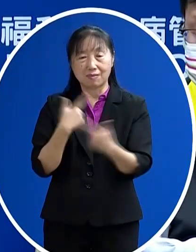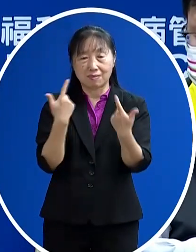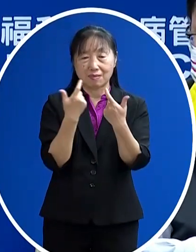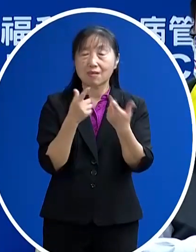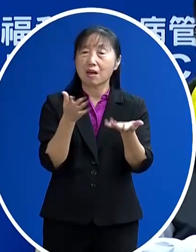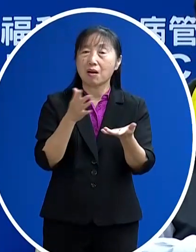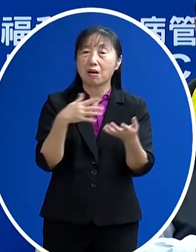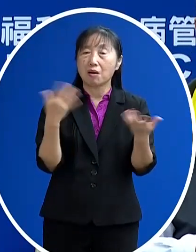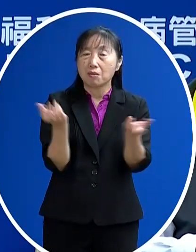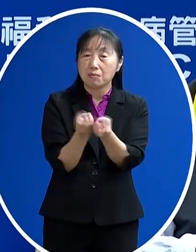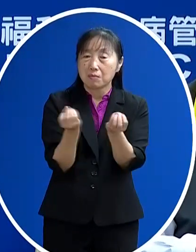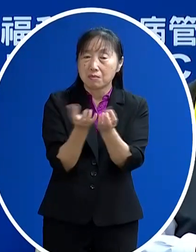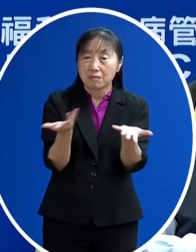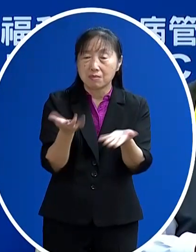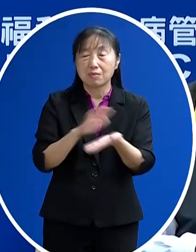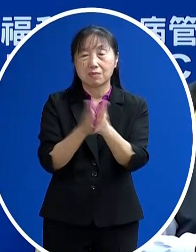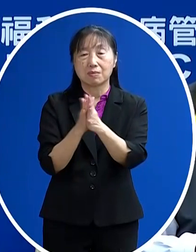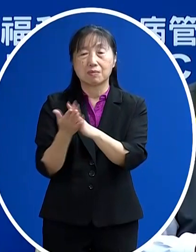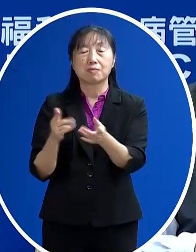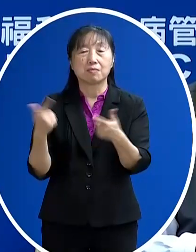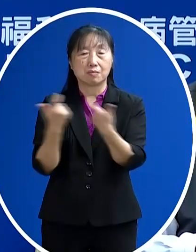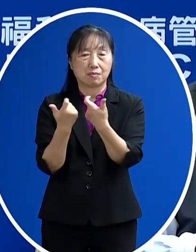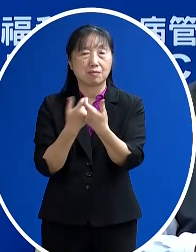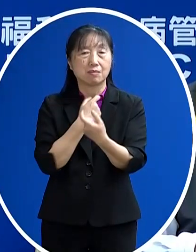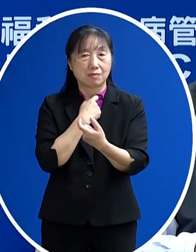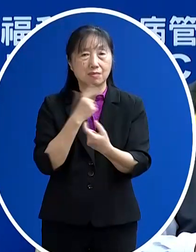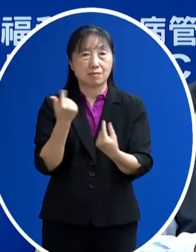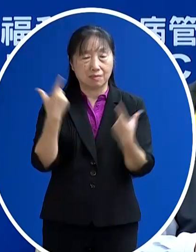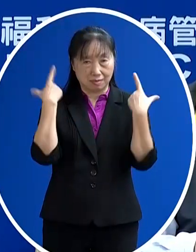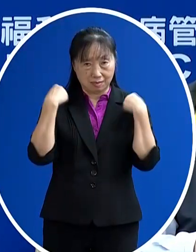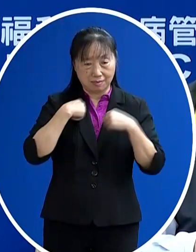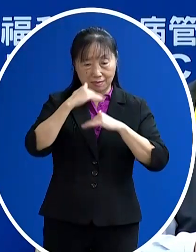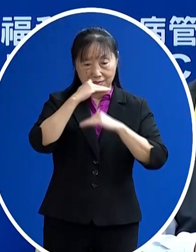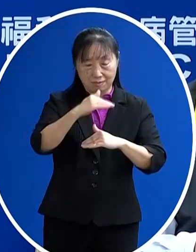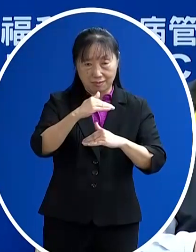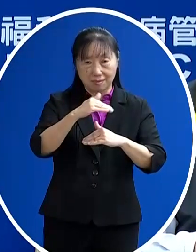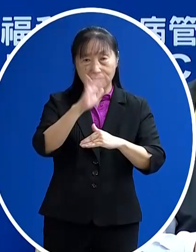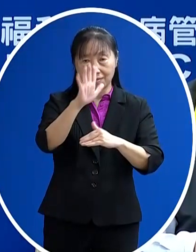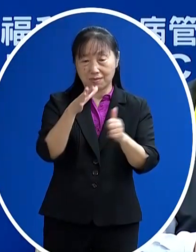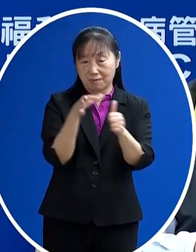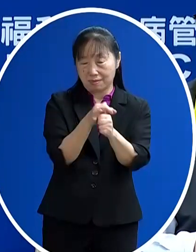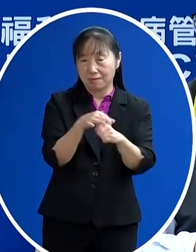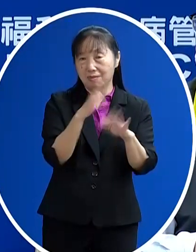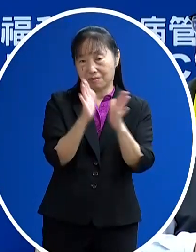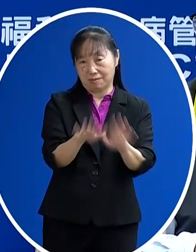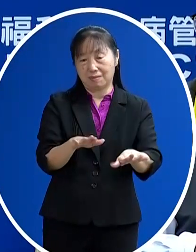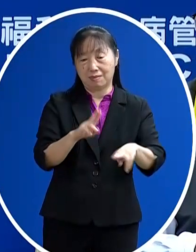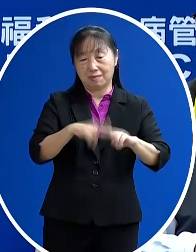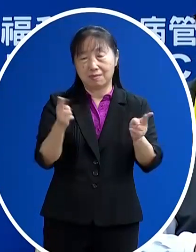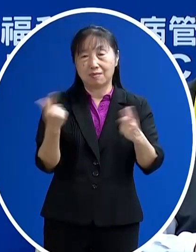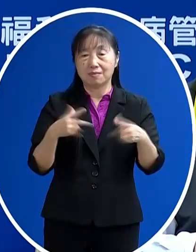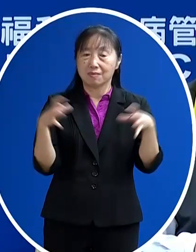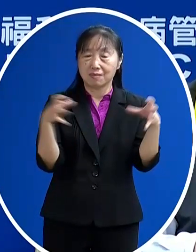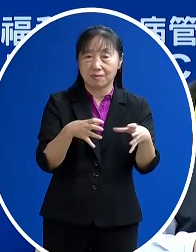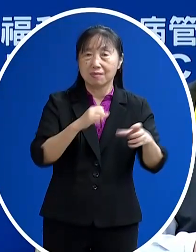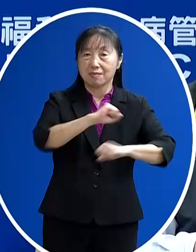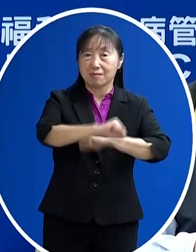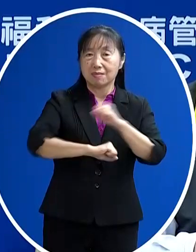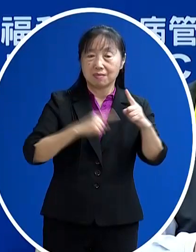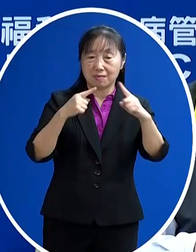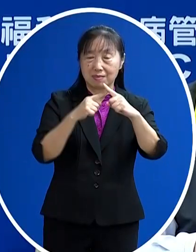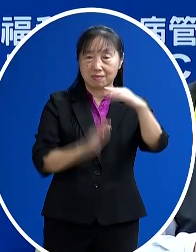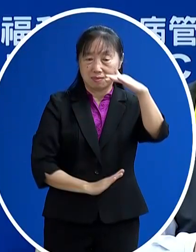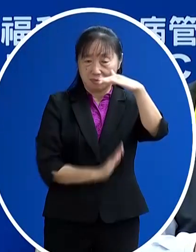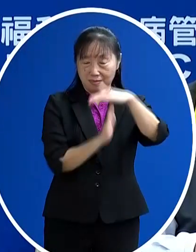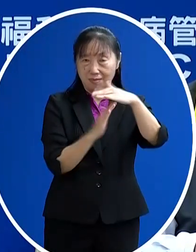那本来有一些限制的，我们也现在都把它取消。就是集会活动的人数的上